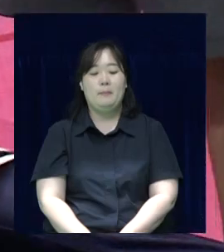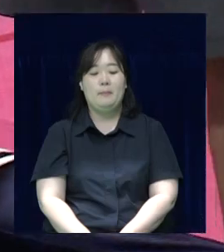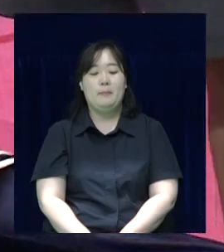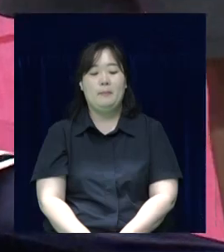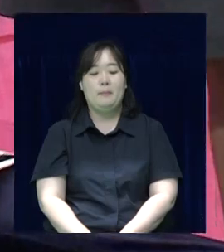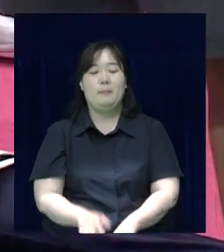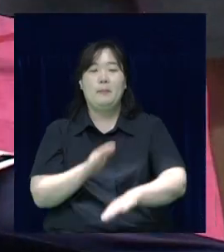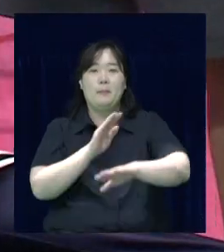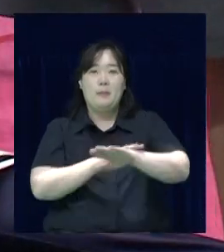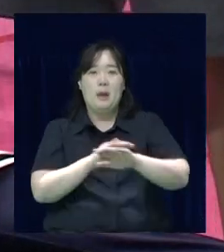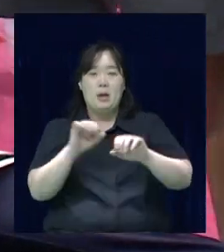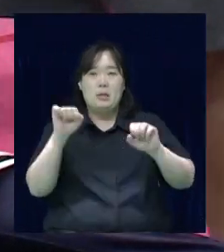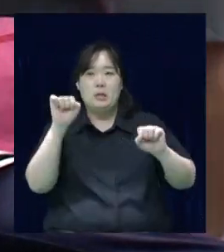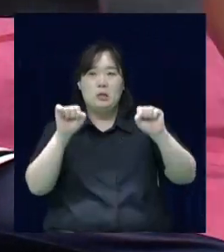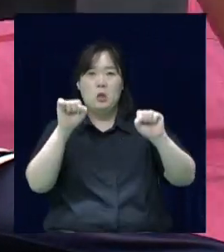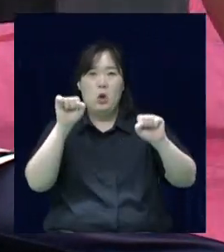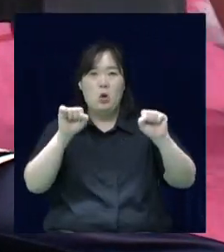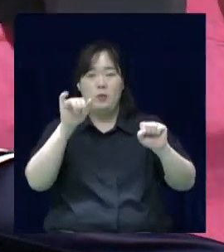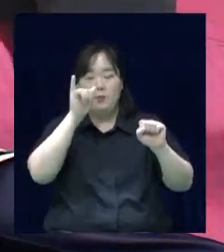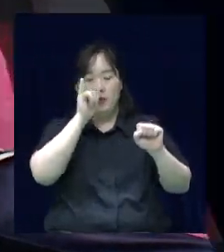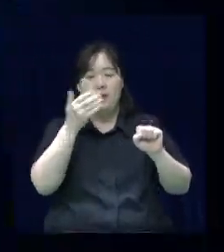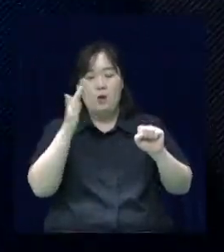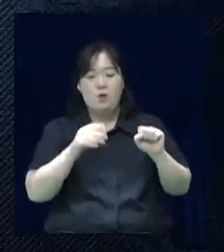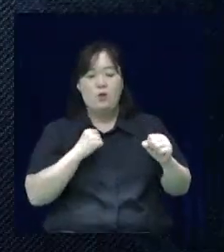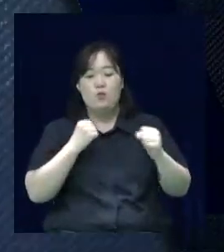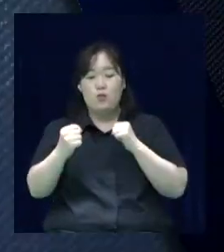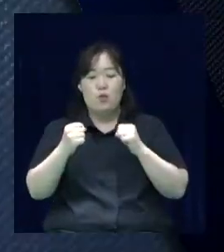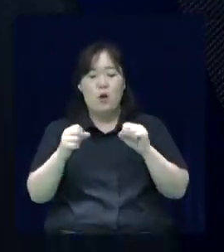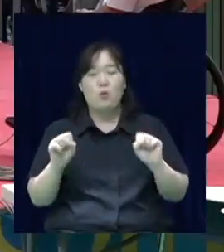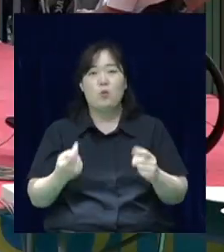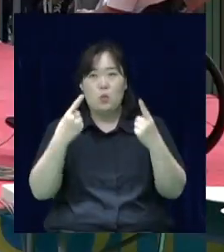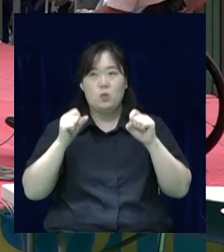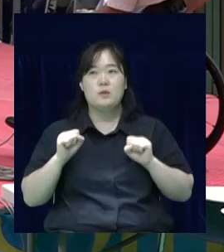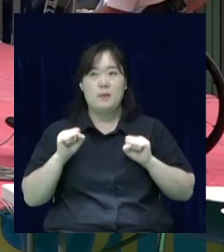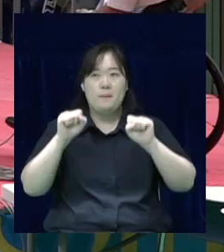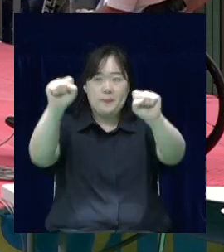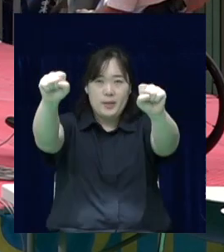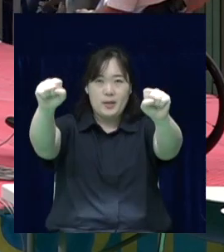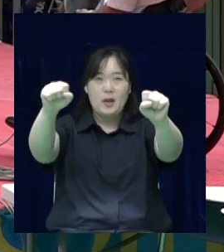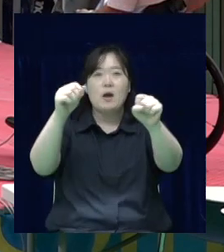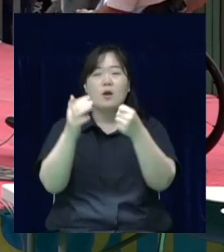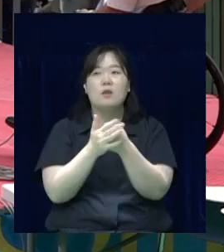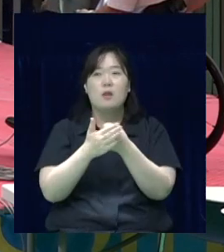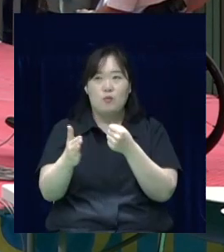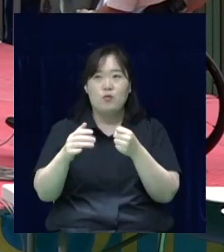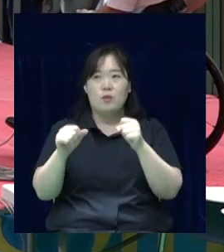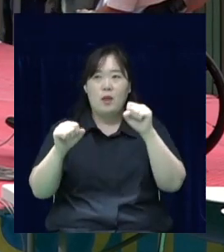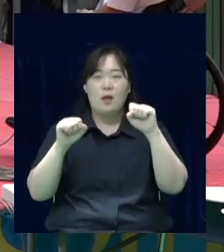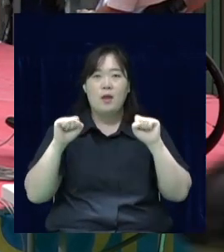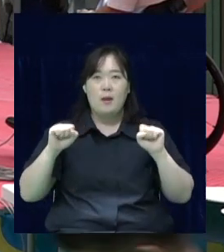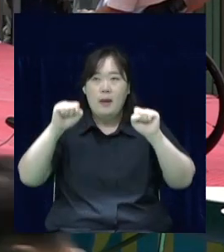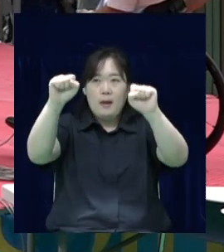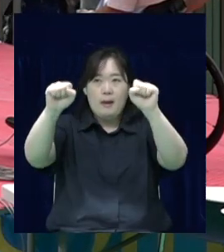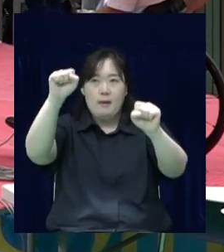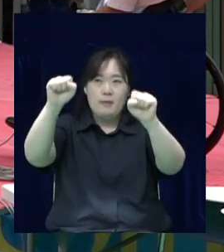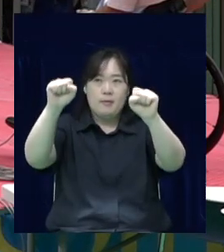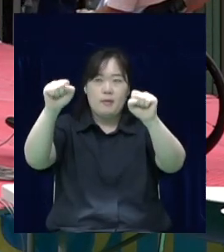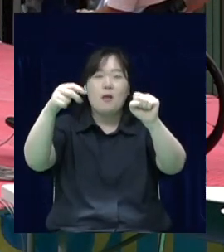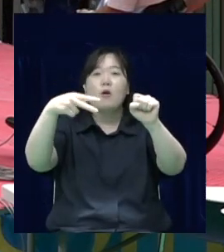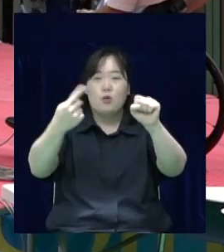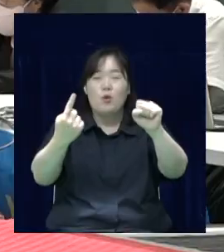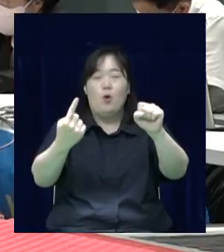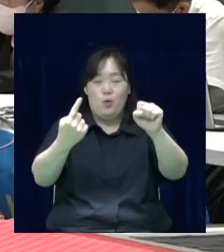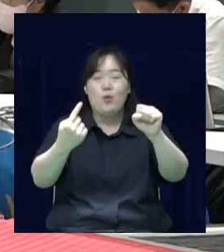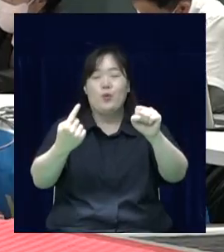팔에 떨림이 있음에도 불구하고 예. 뭐 팔이 동시에 펴졌기 때문에 네? 예, 떨림이 있어도 예, 성공으로 결과가 나왔습니다.